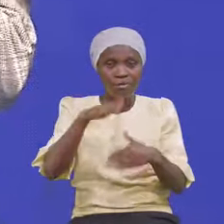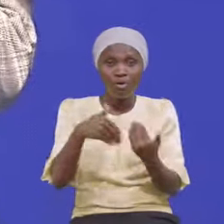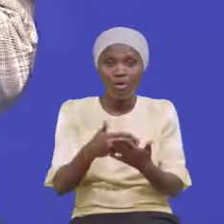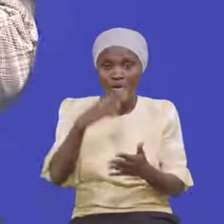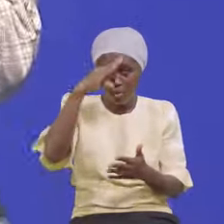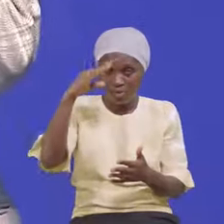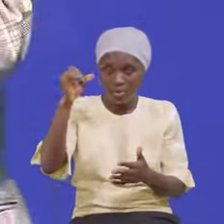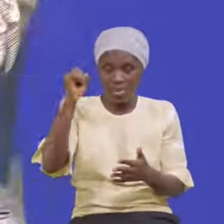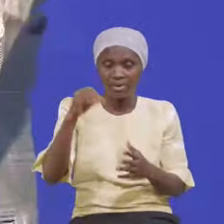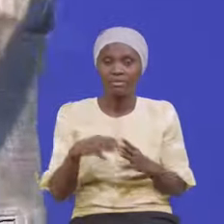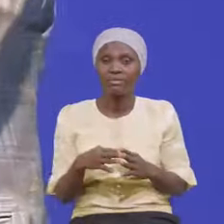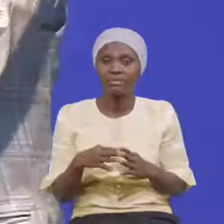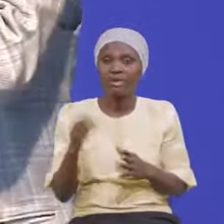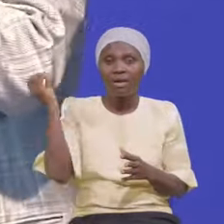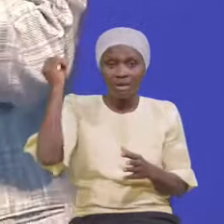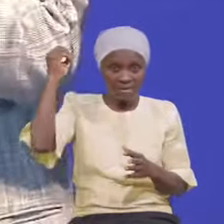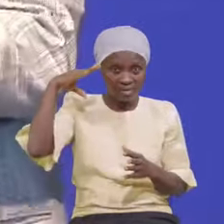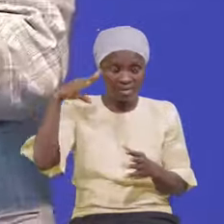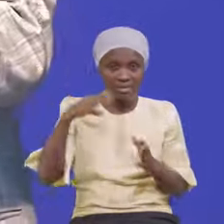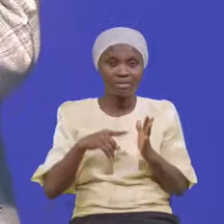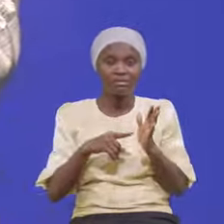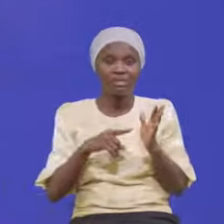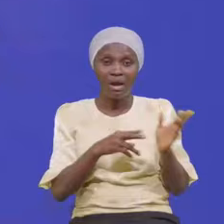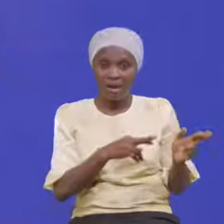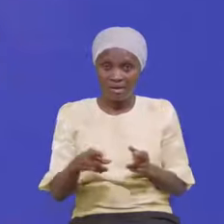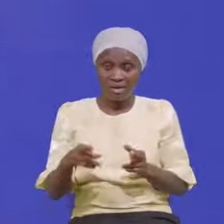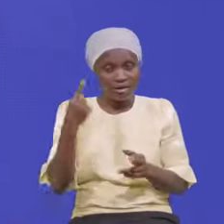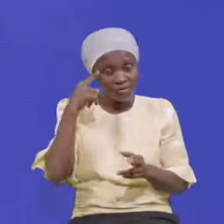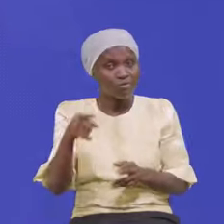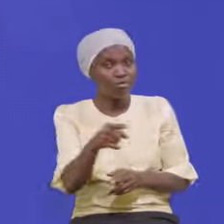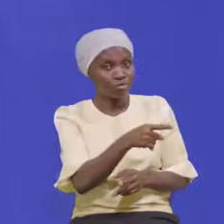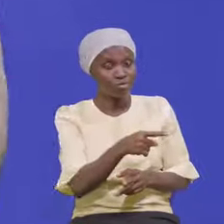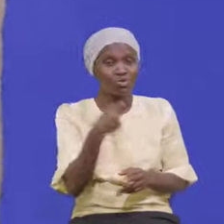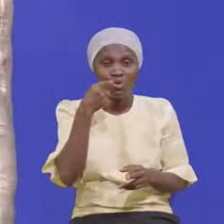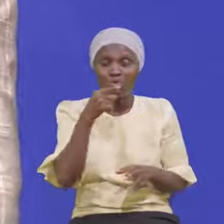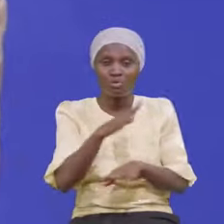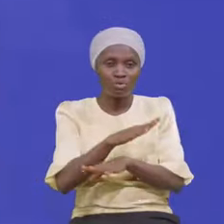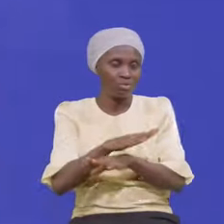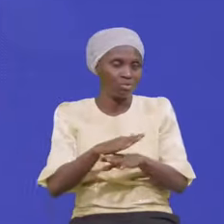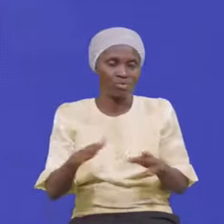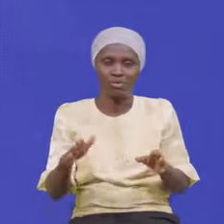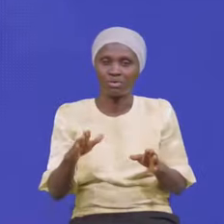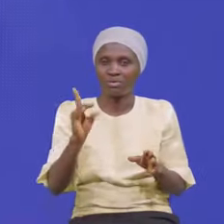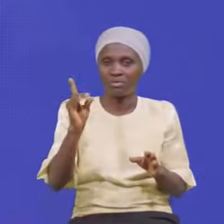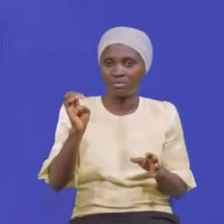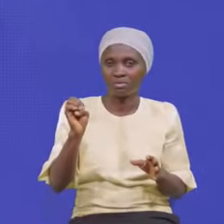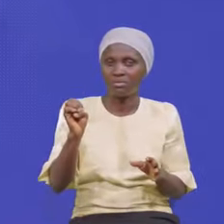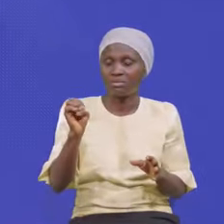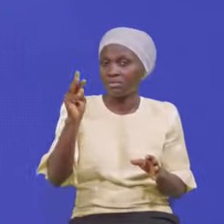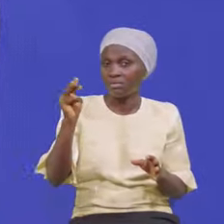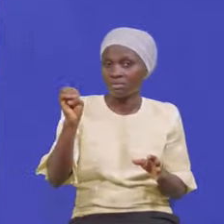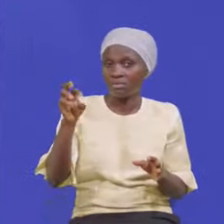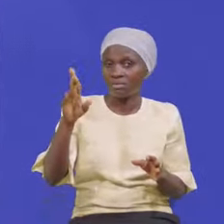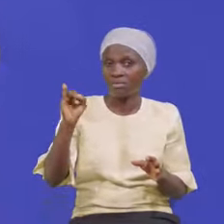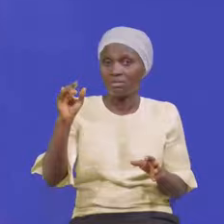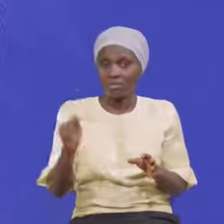పరిచర్య, కృప అందరికి అందుబాటులో ఉంది. గ్రేస్ అవైలబుల్ ఫర్ దోస్ హూ డు నాట్ మెరిట్ ద సల్వేషన్ ఆఫ్ గాడ్, రక్షణ అనే దేవుని ప్రతిభ